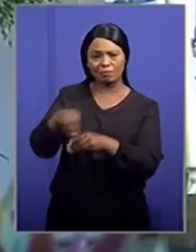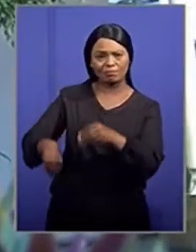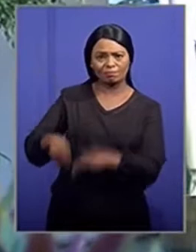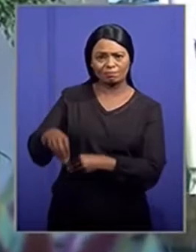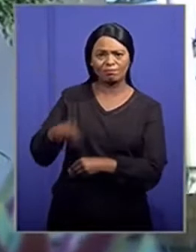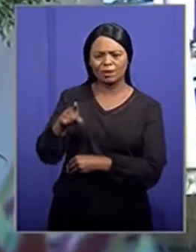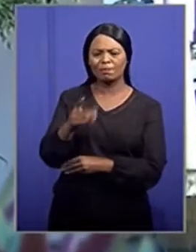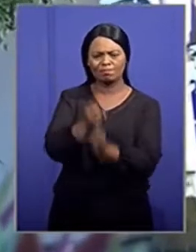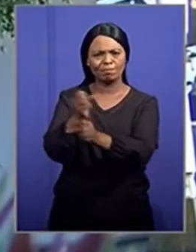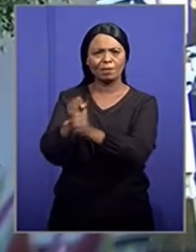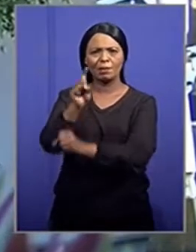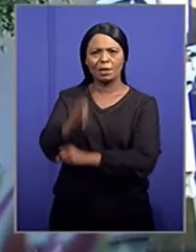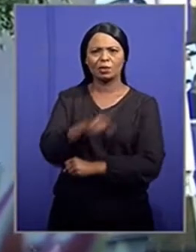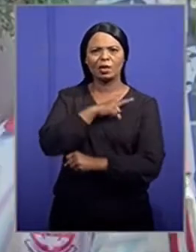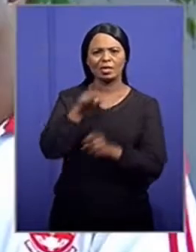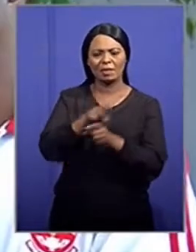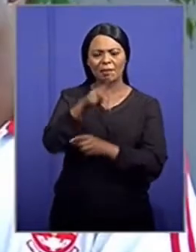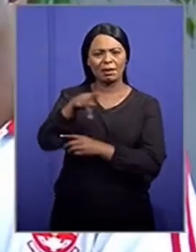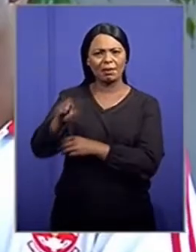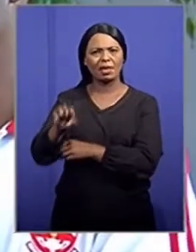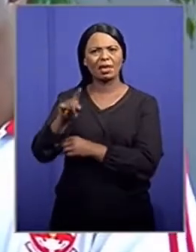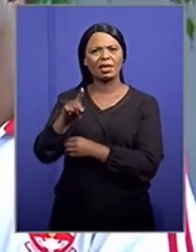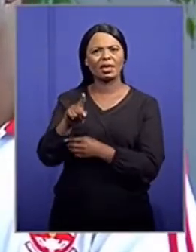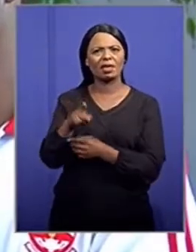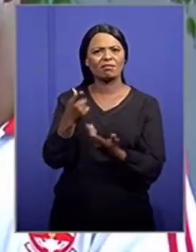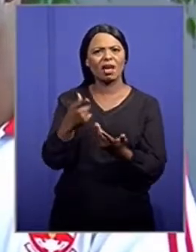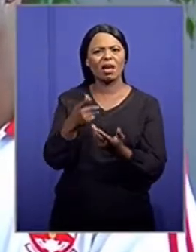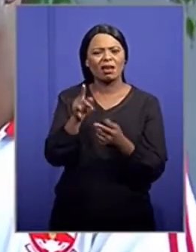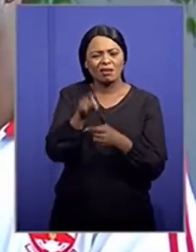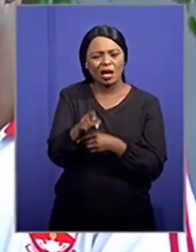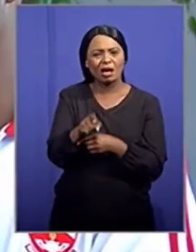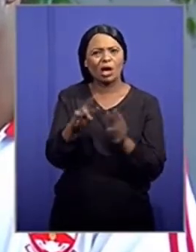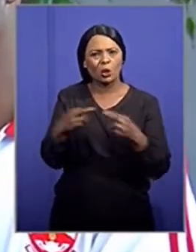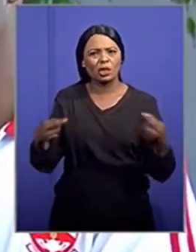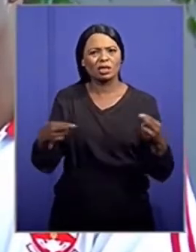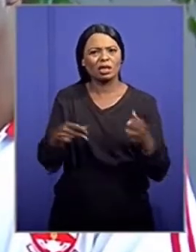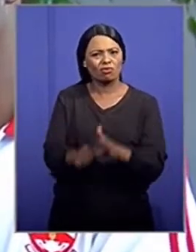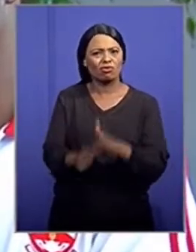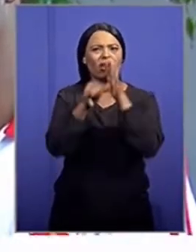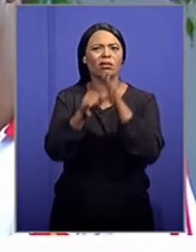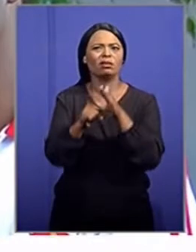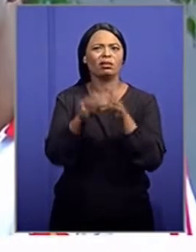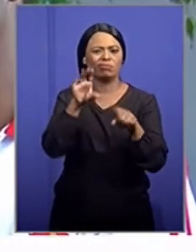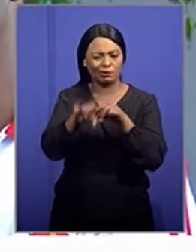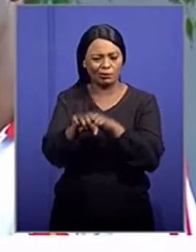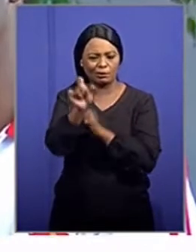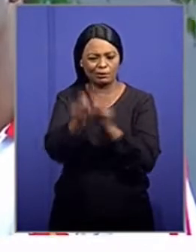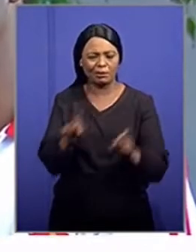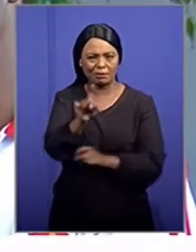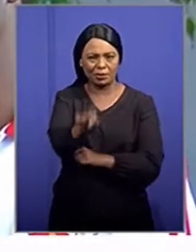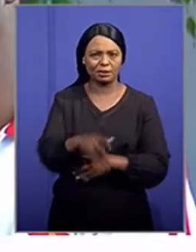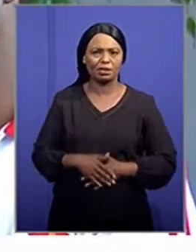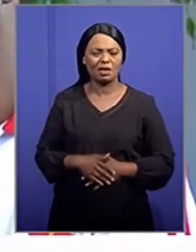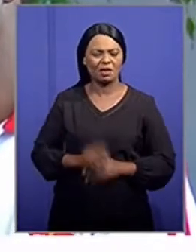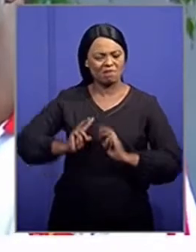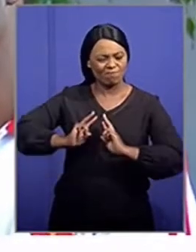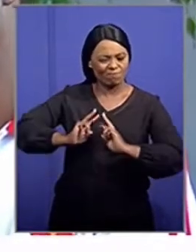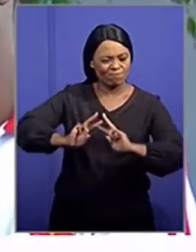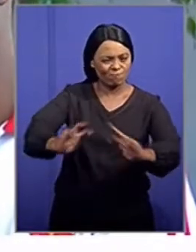reka didirišwa tša PPE. Jwale ka Dinosa re tlo dira sele sa tlhogana mo email re tlo no ba šala morago go fitlhela re bona gore ka